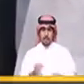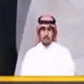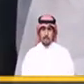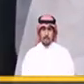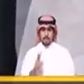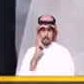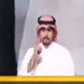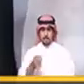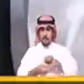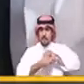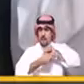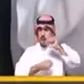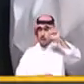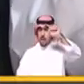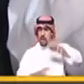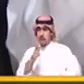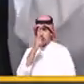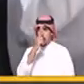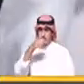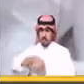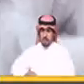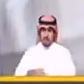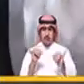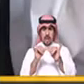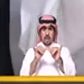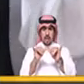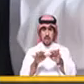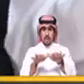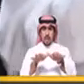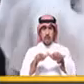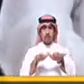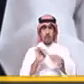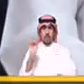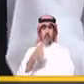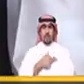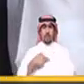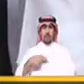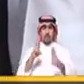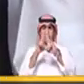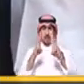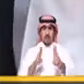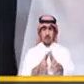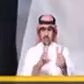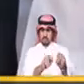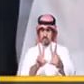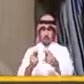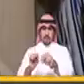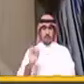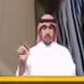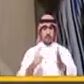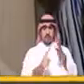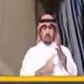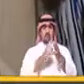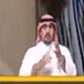خرائط ورقية يدوية إلى نظام إلكتروني، تعمل وزارة الكهرباء والماء وفق نظم المعلومات الجغرافية